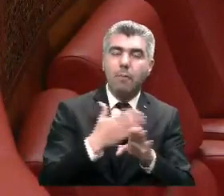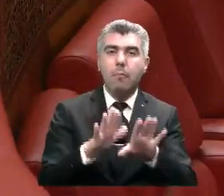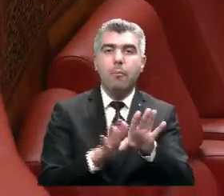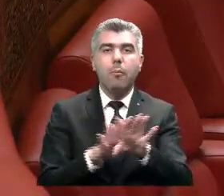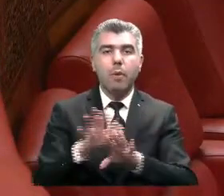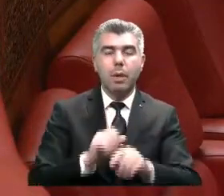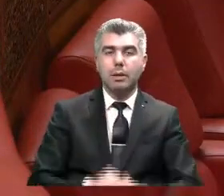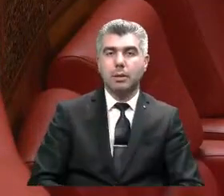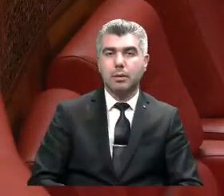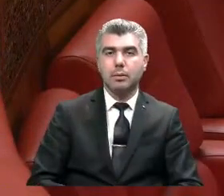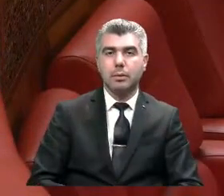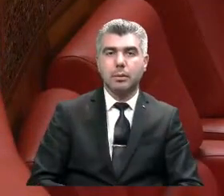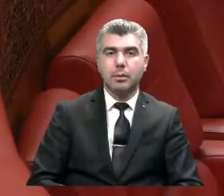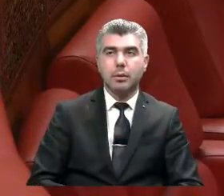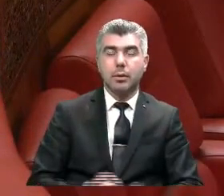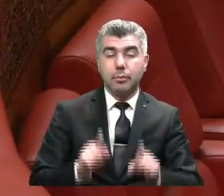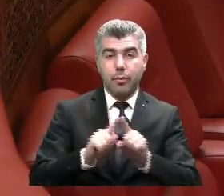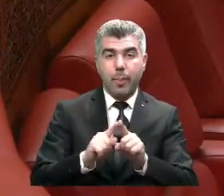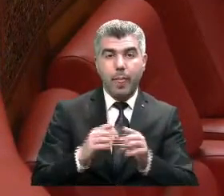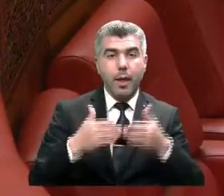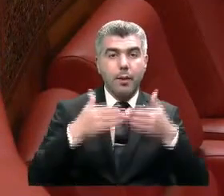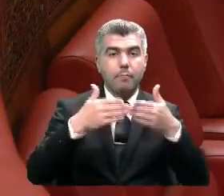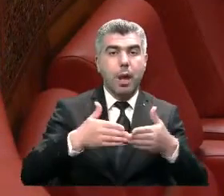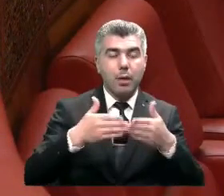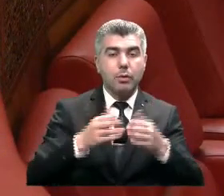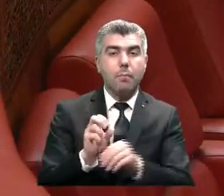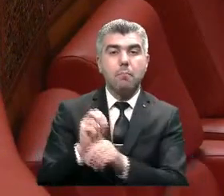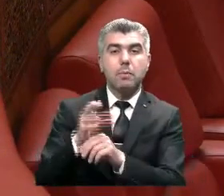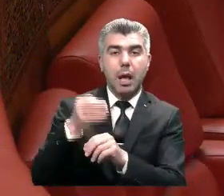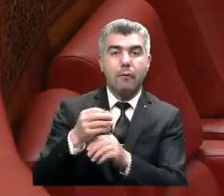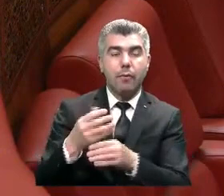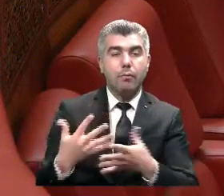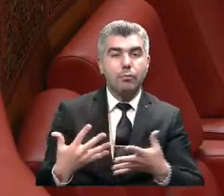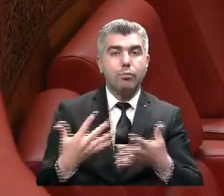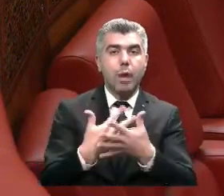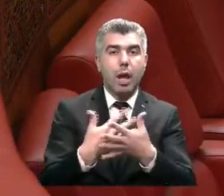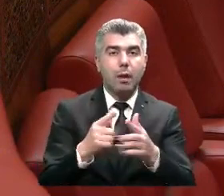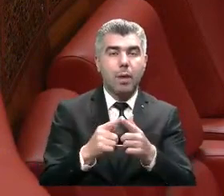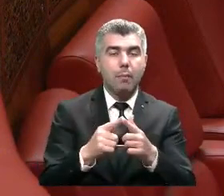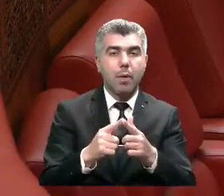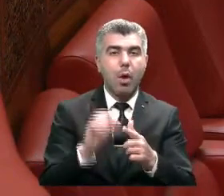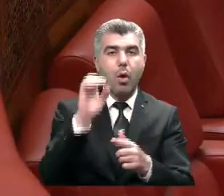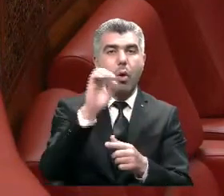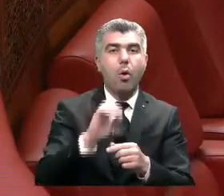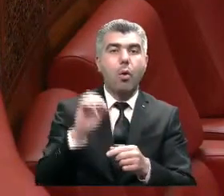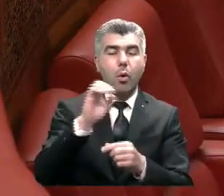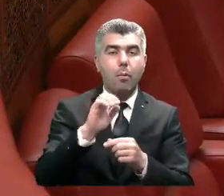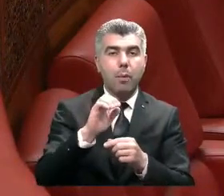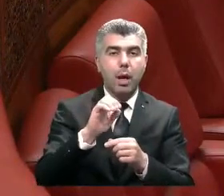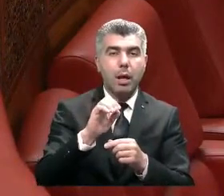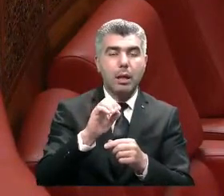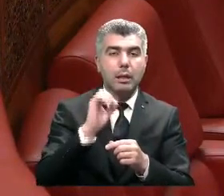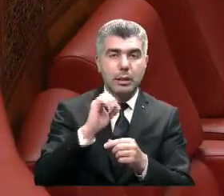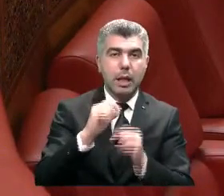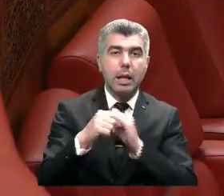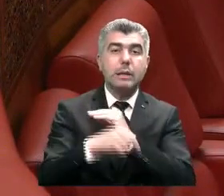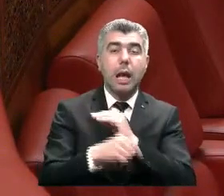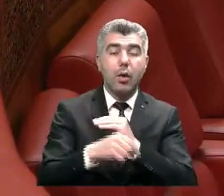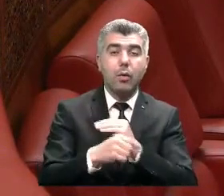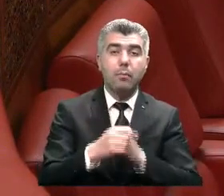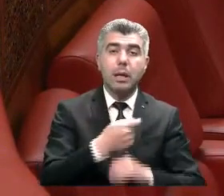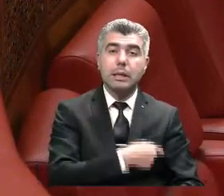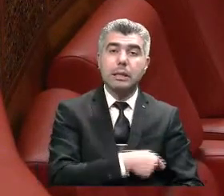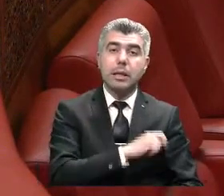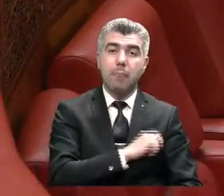هذه فيما يتعلق بالنقل البحري للمسافرين وفي اطار الشراكه مع دول جنوب اوروبا وخاصه مع اسبانيا تم تطوير هذا النقل